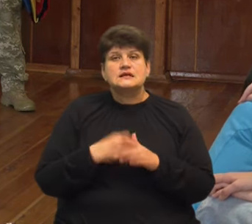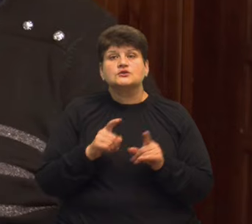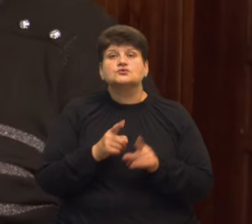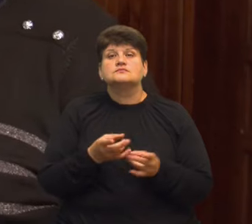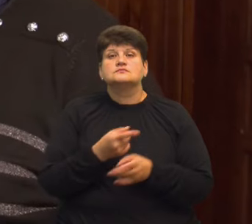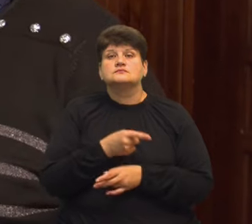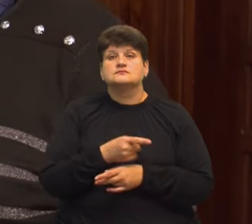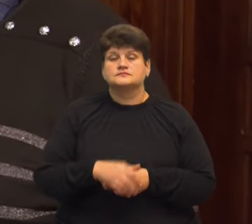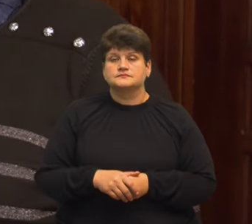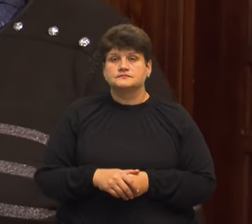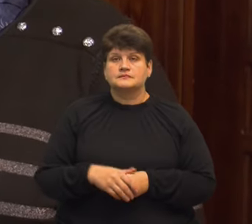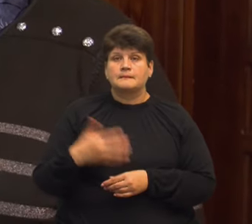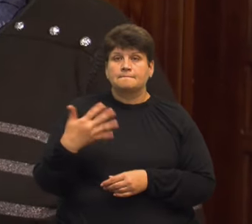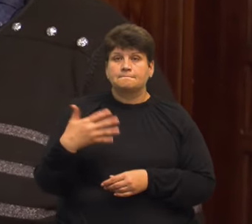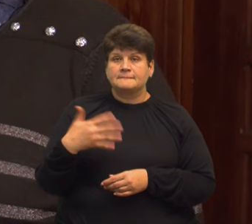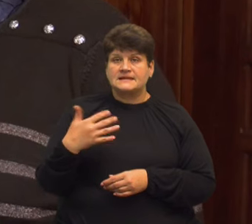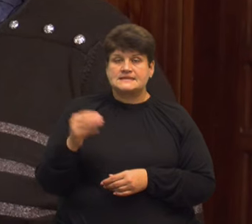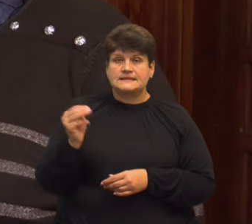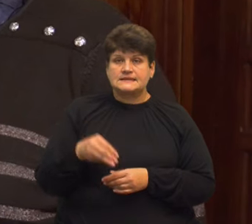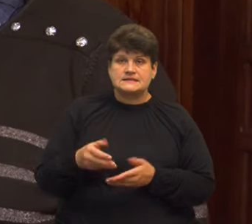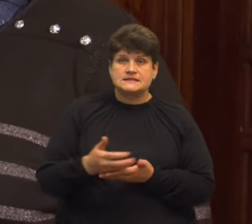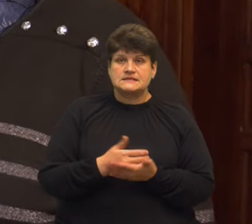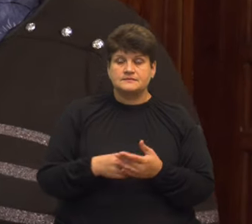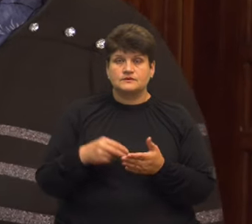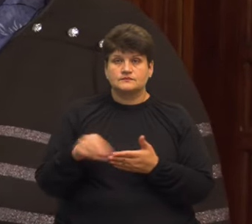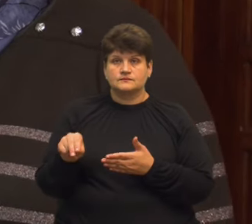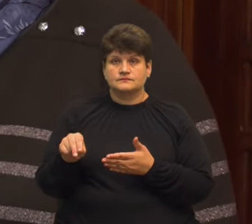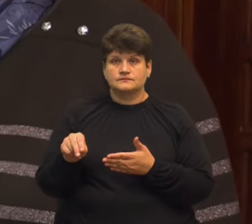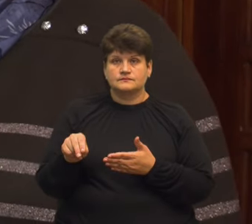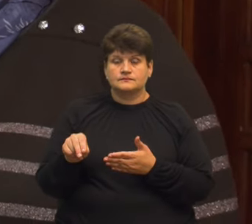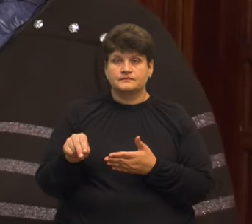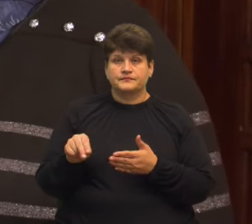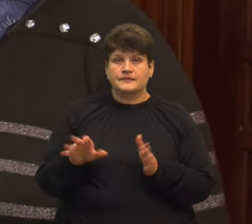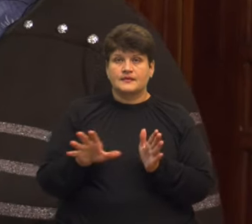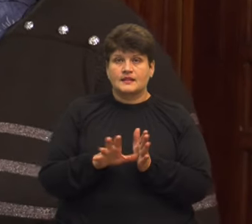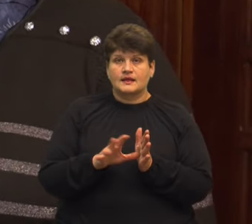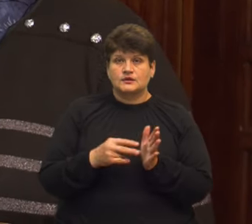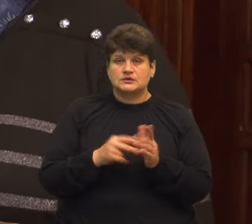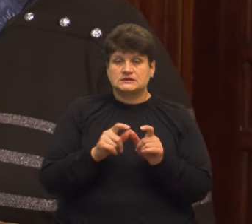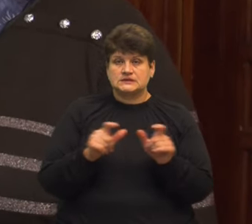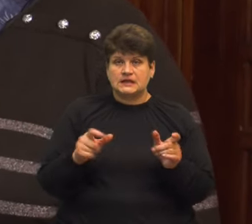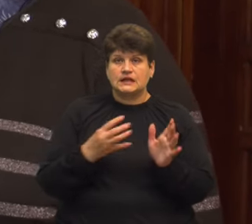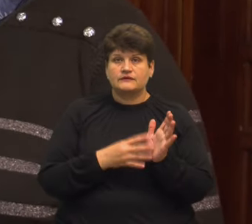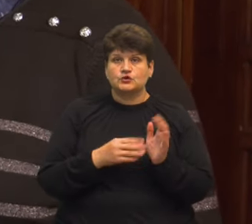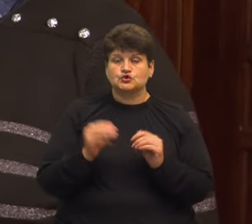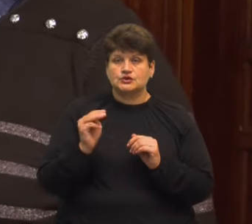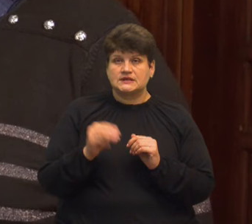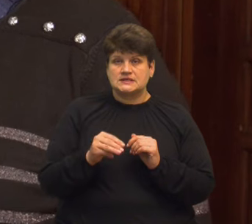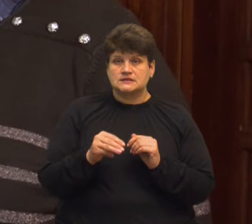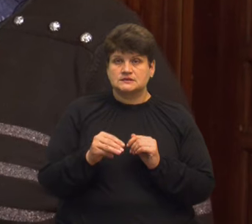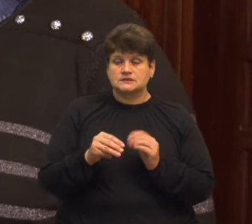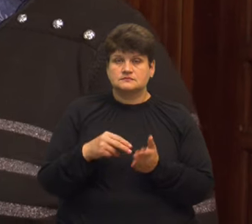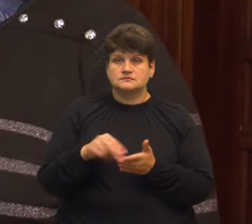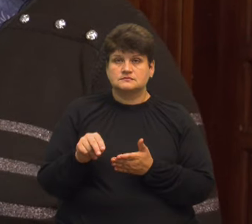потрібно. 50 тисяч зібрано нам і придбано портативну електростанцію, 90 тисяч на